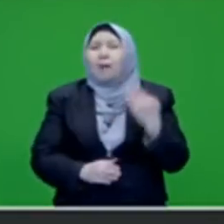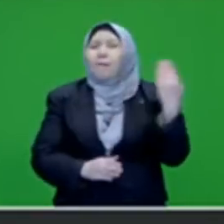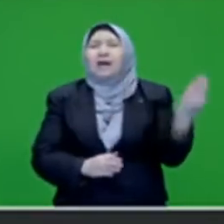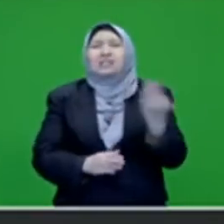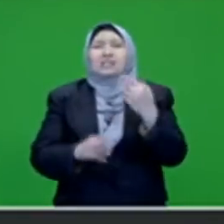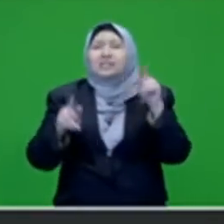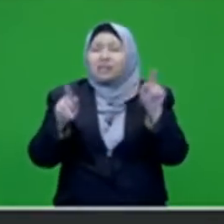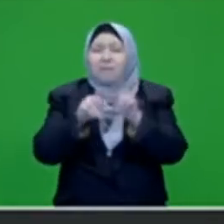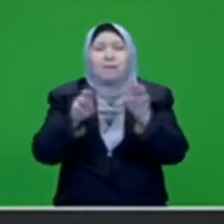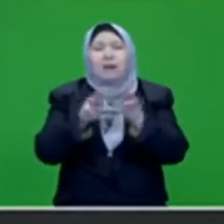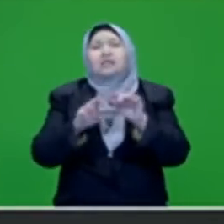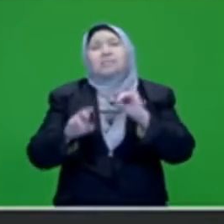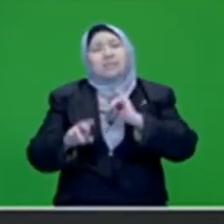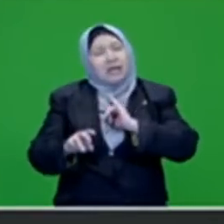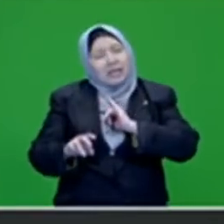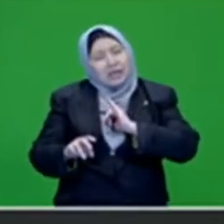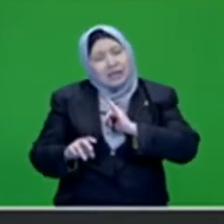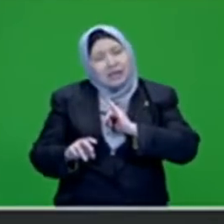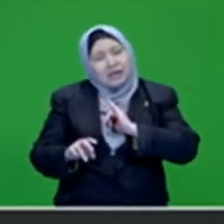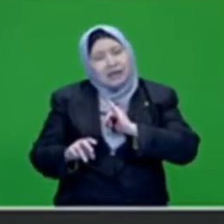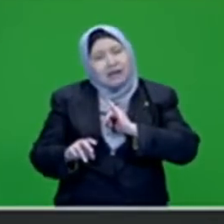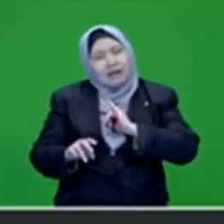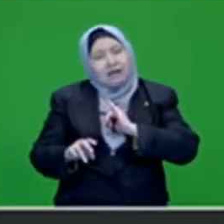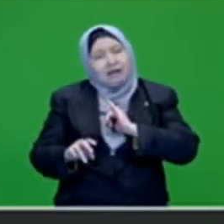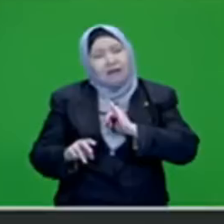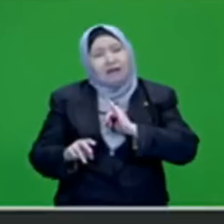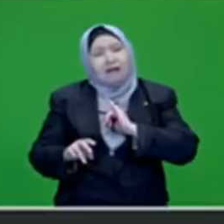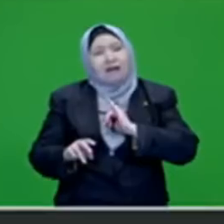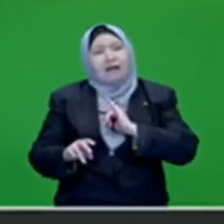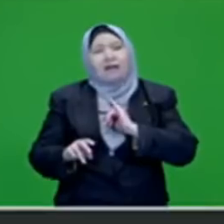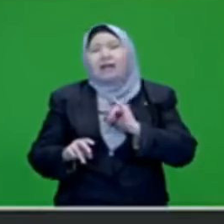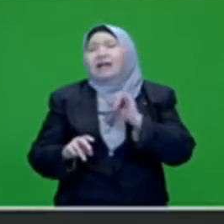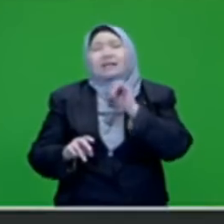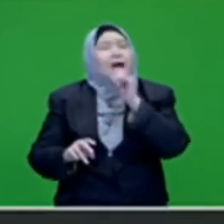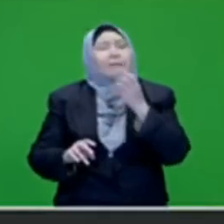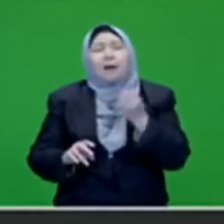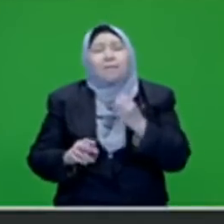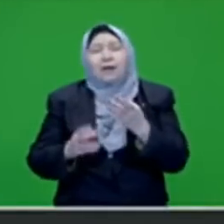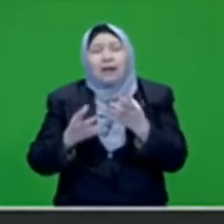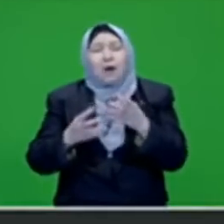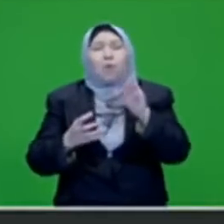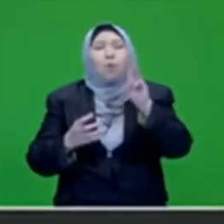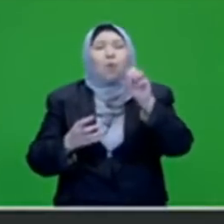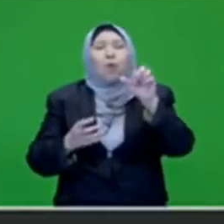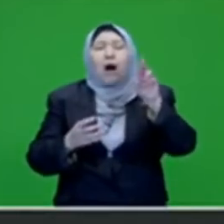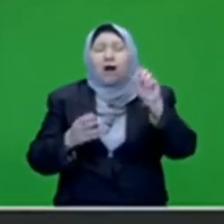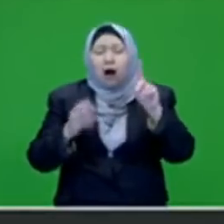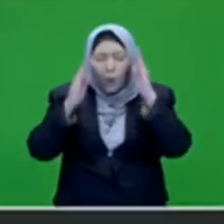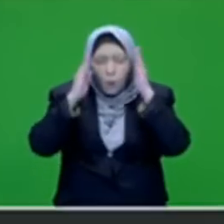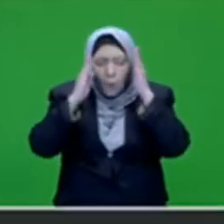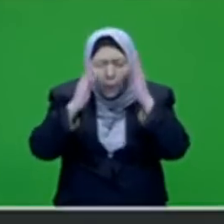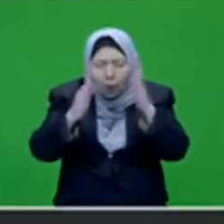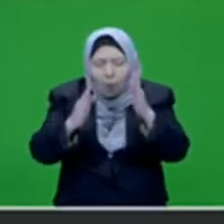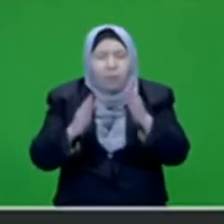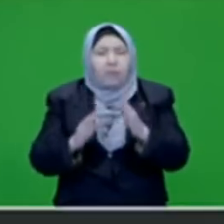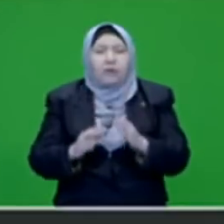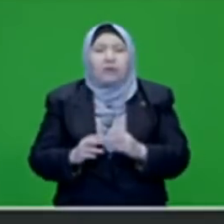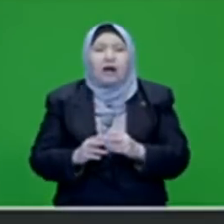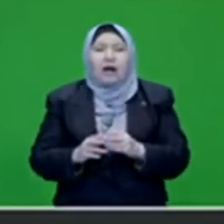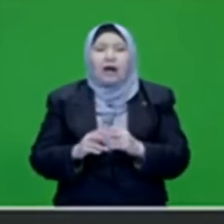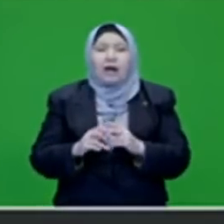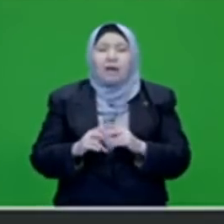saya yang tak berapa warak ni, mimpi banyak mainan, banyak mimpi. Tengok